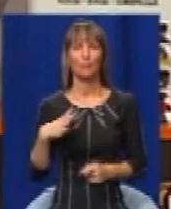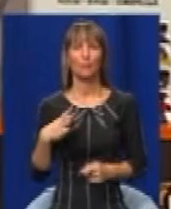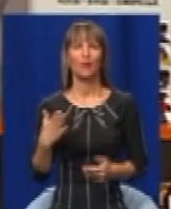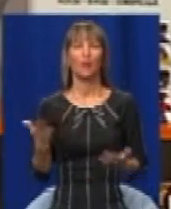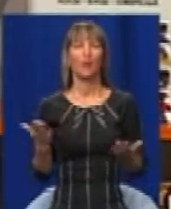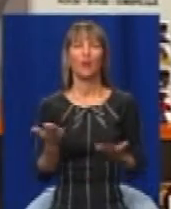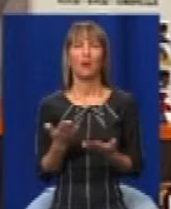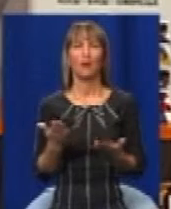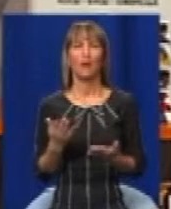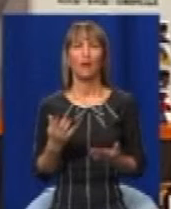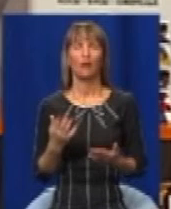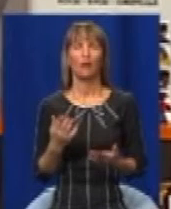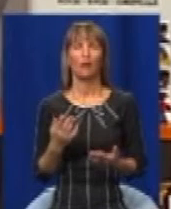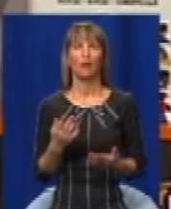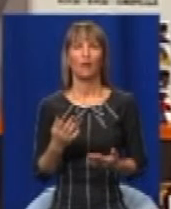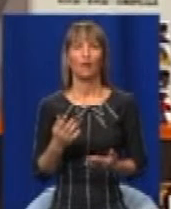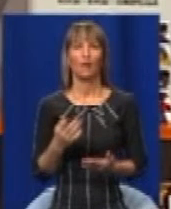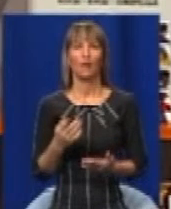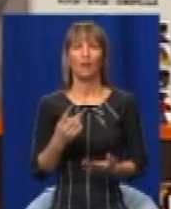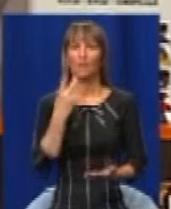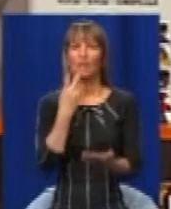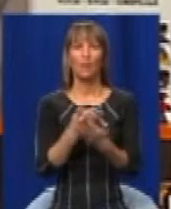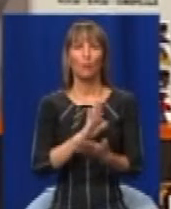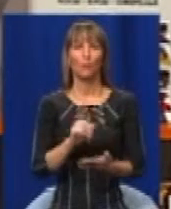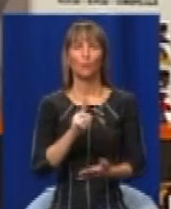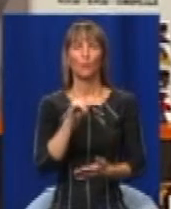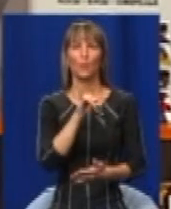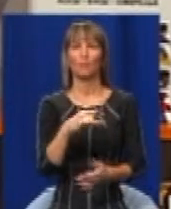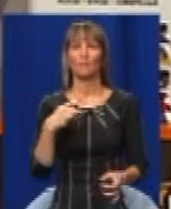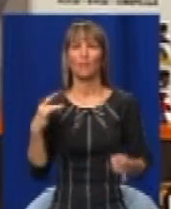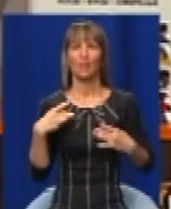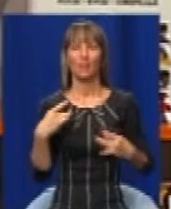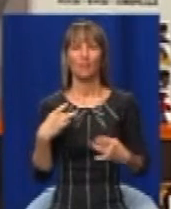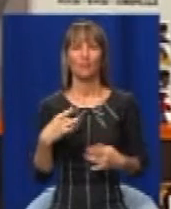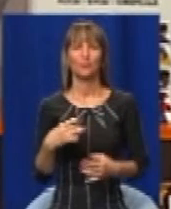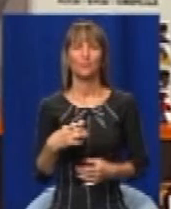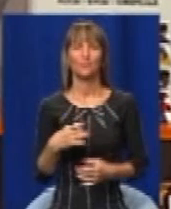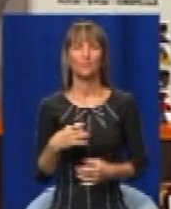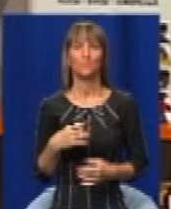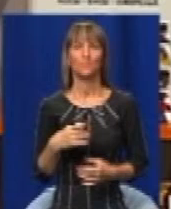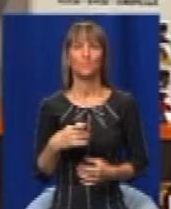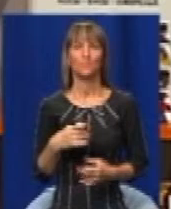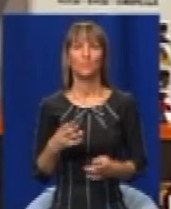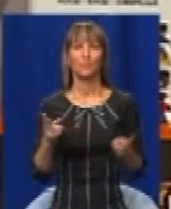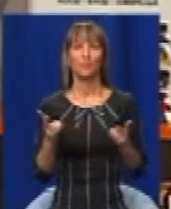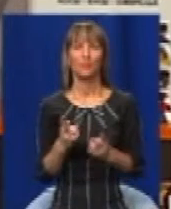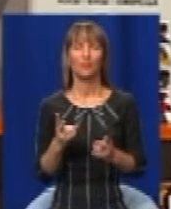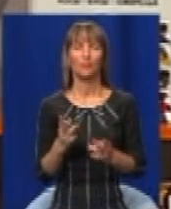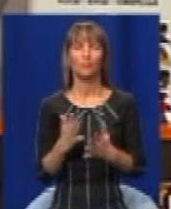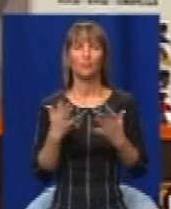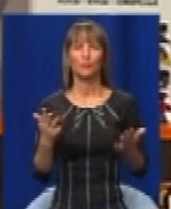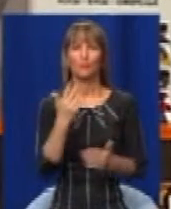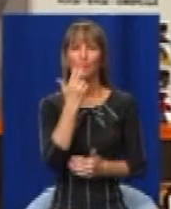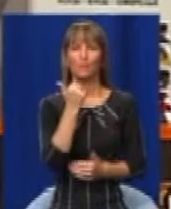не зірватися в саму таку непідходящий от момент? Ну, треба більше